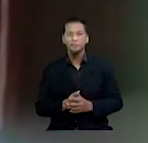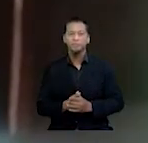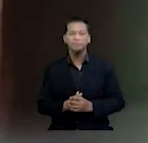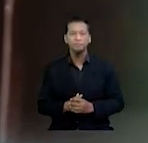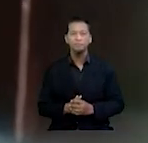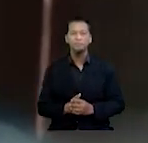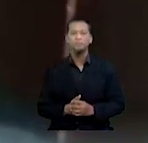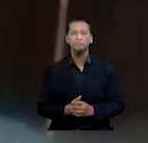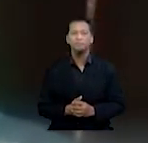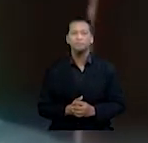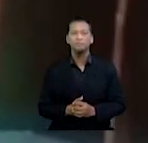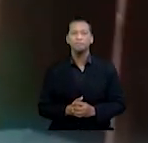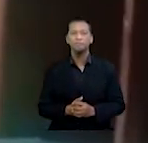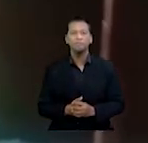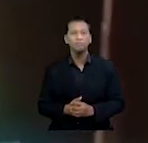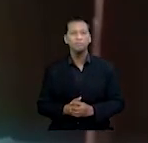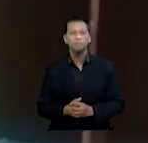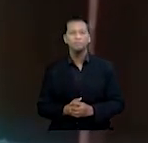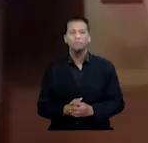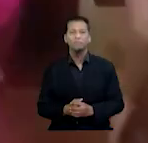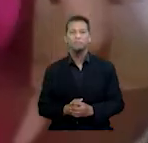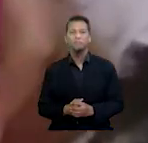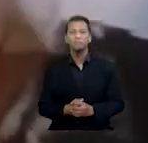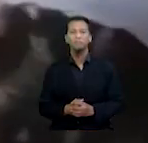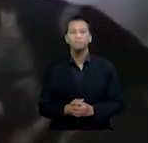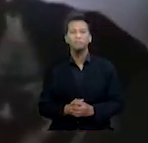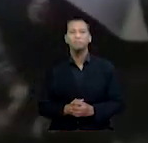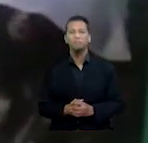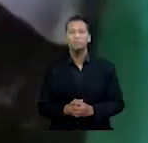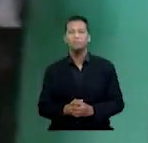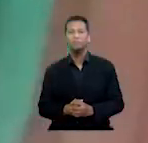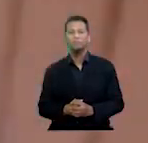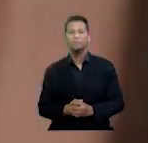Dari Lebak, Banten, Iskandar Nasution, iNews, melaporkan.